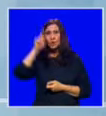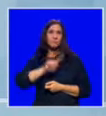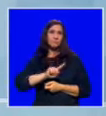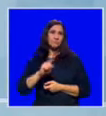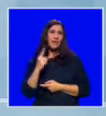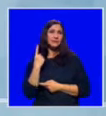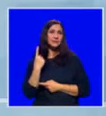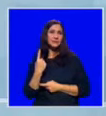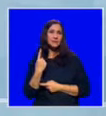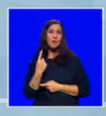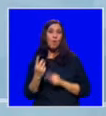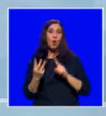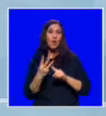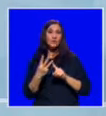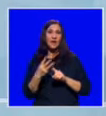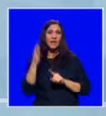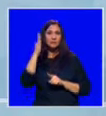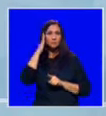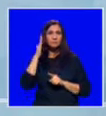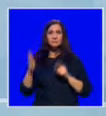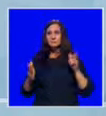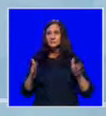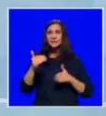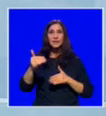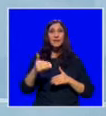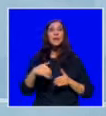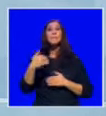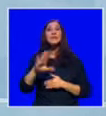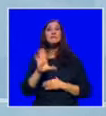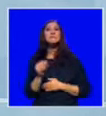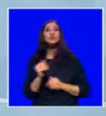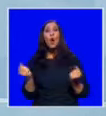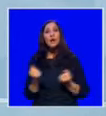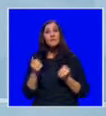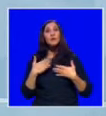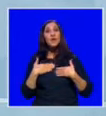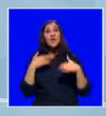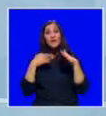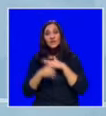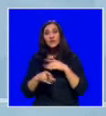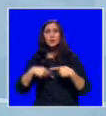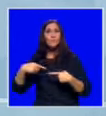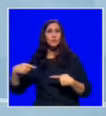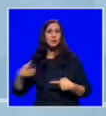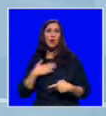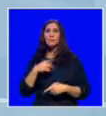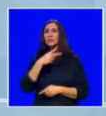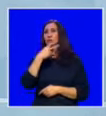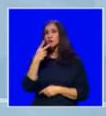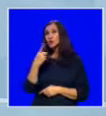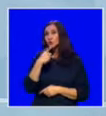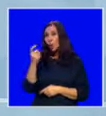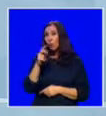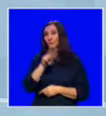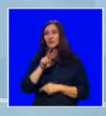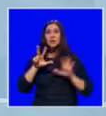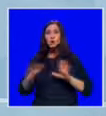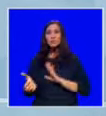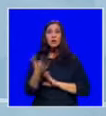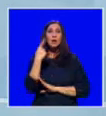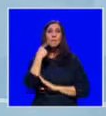само от трети страни, но и преди всичко активирането на нашия вътрешен потенциал. Имаме 128 000 млади хора,